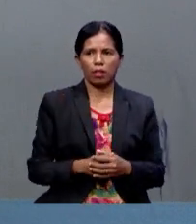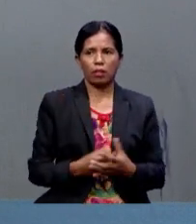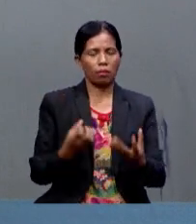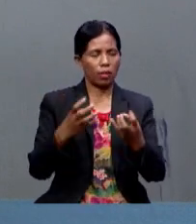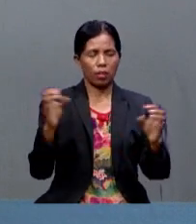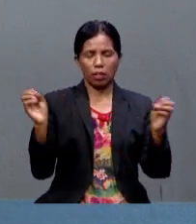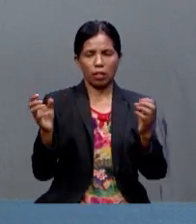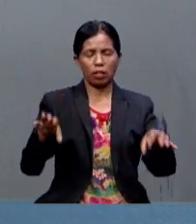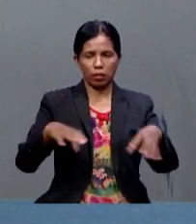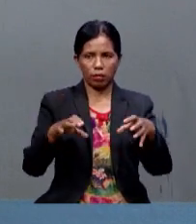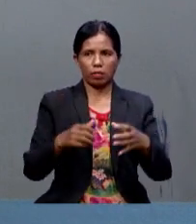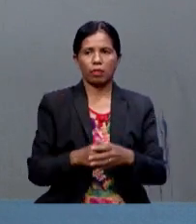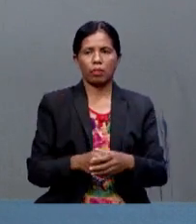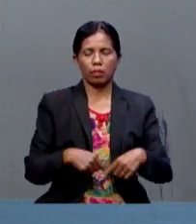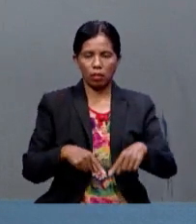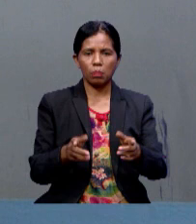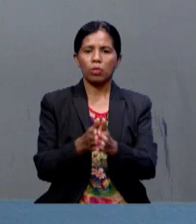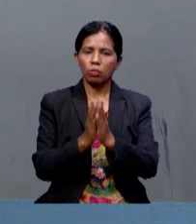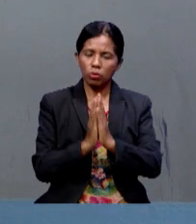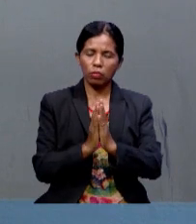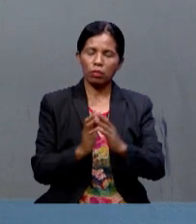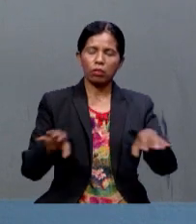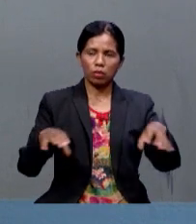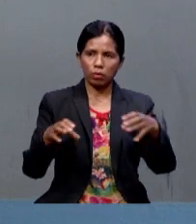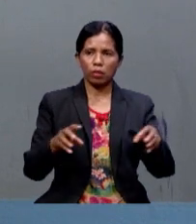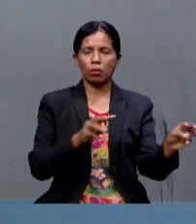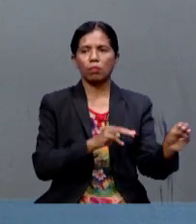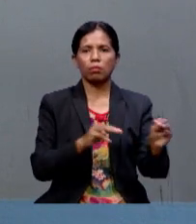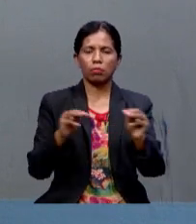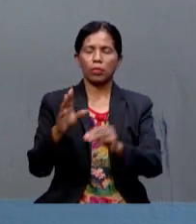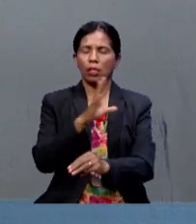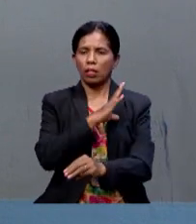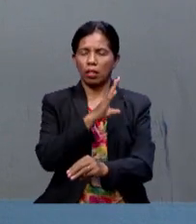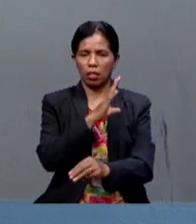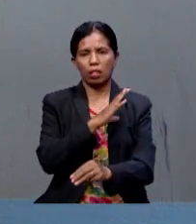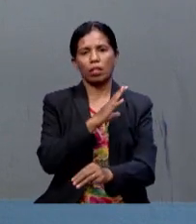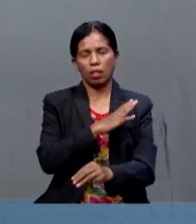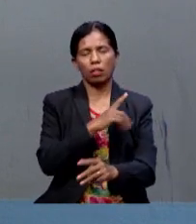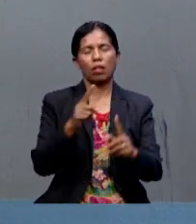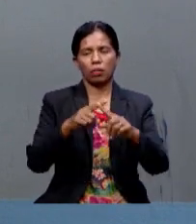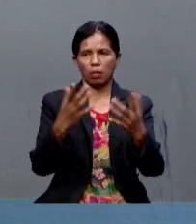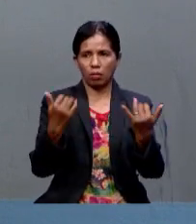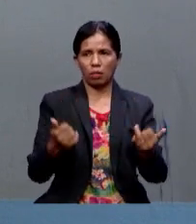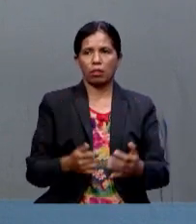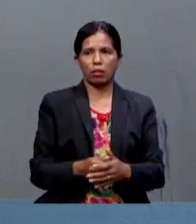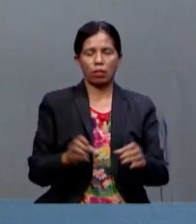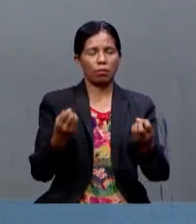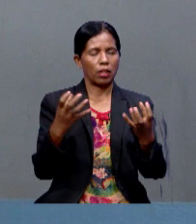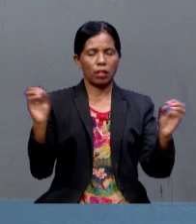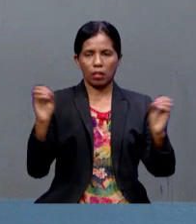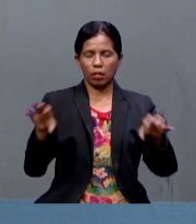mau lase servis. Dari rumah bapak play sih. Hasa muda deh, jangan tunda hintang. Mungkin tuh agora barak mau lase servis.